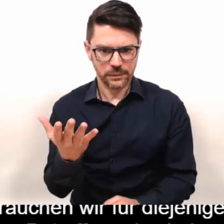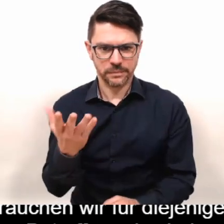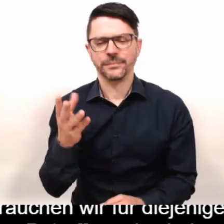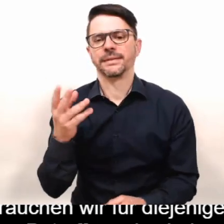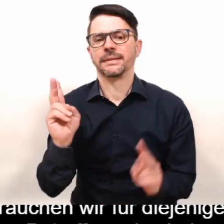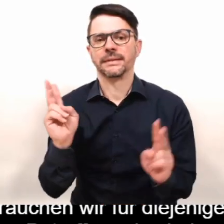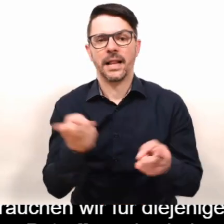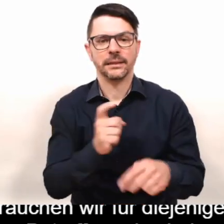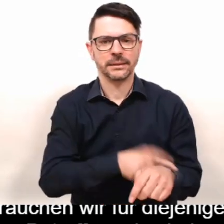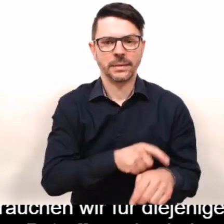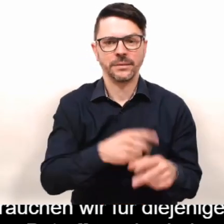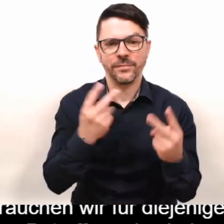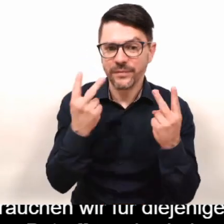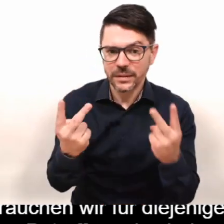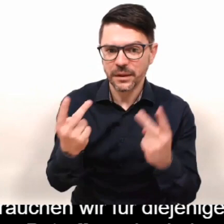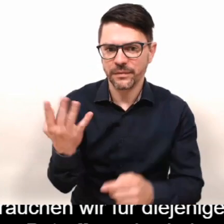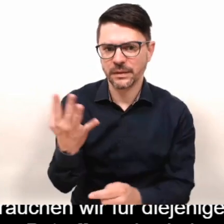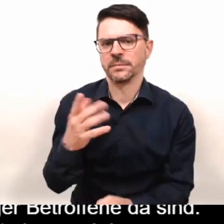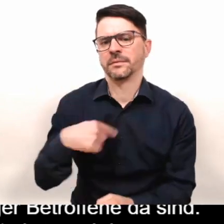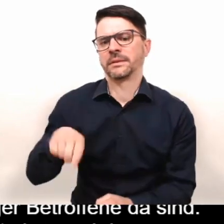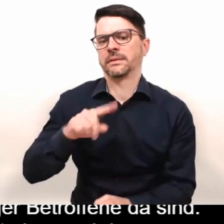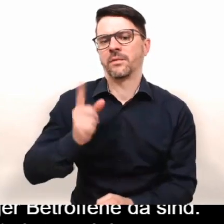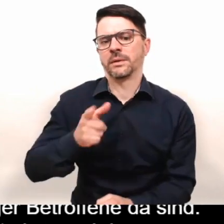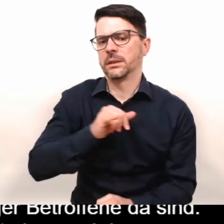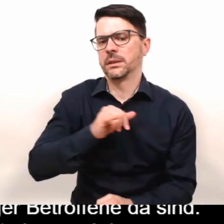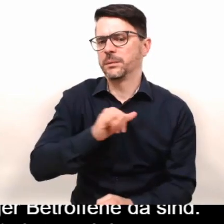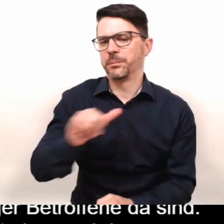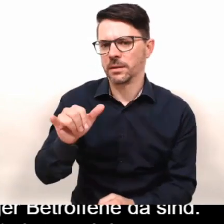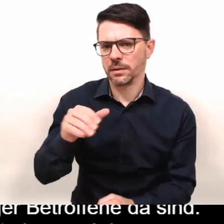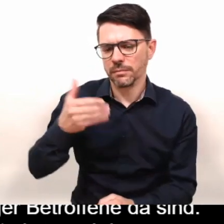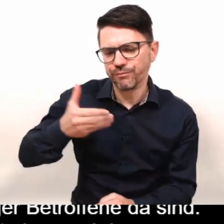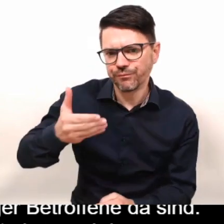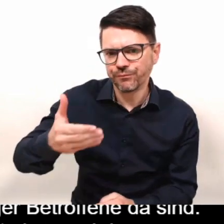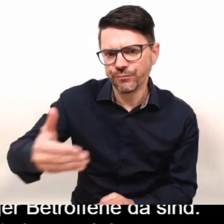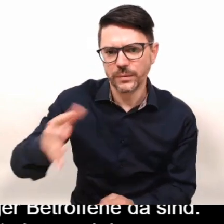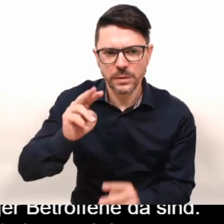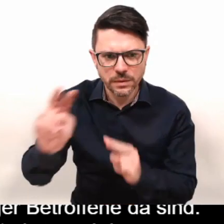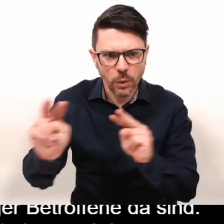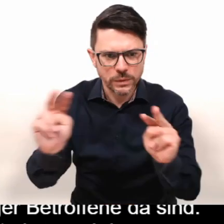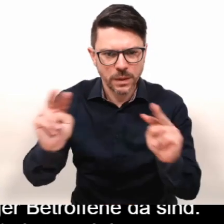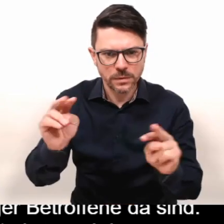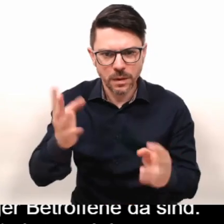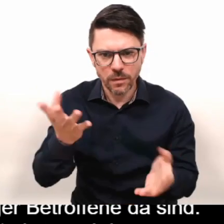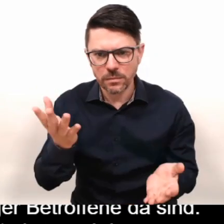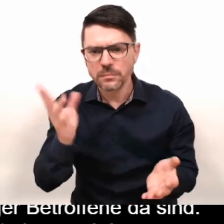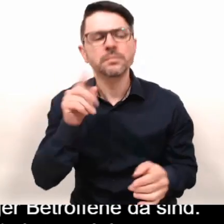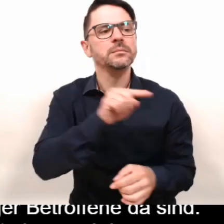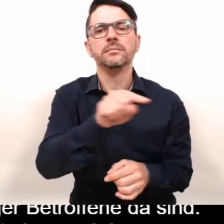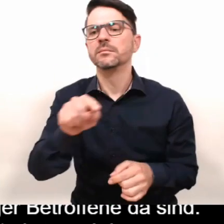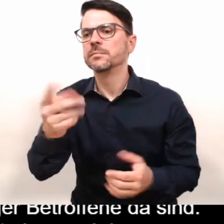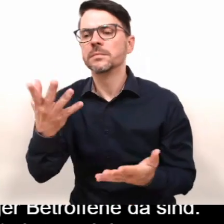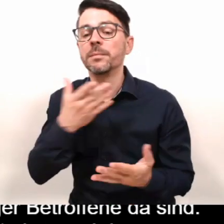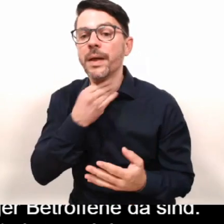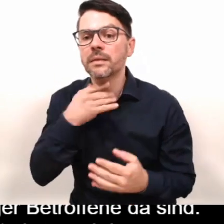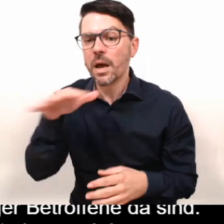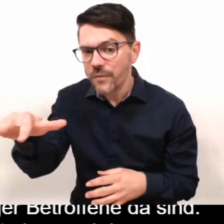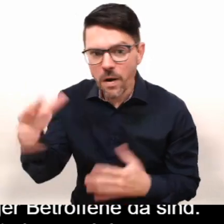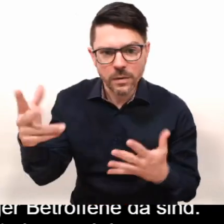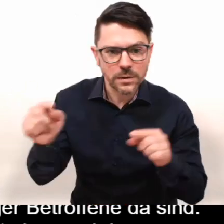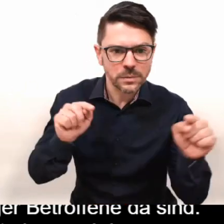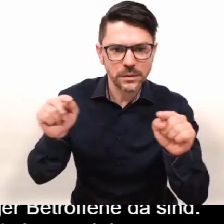irgendjemand eben auch in einem Seniorenhain, im Krankenhaus, bei einem Schlachthof, in der Gemeinschaftsunterkunft, bei